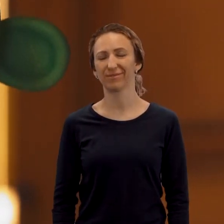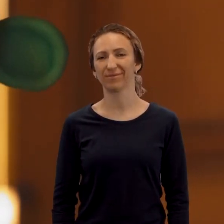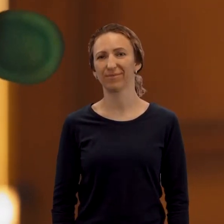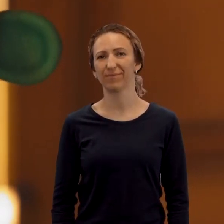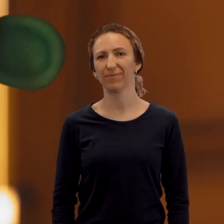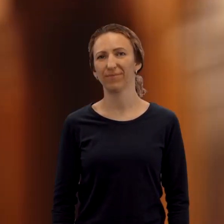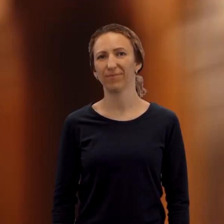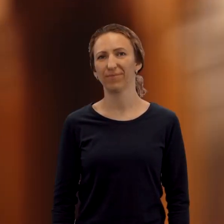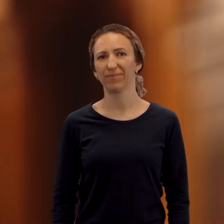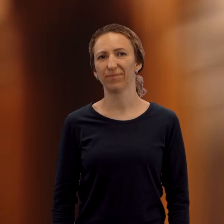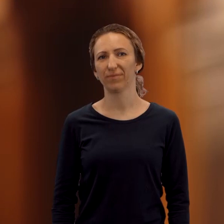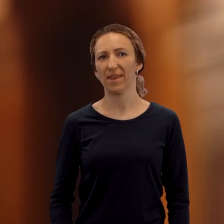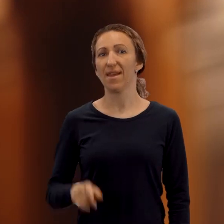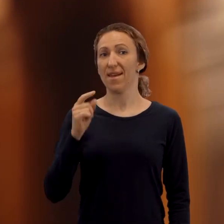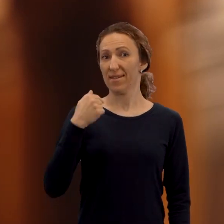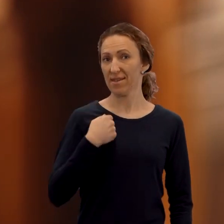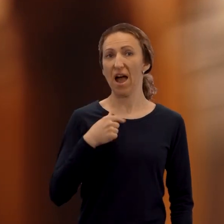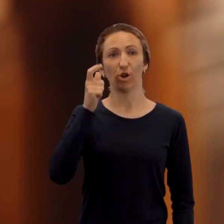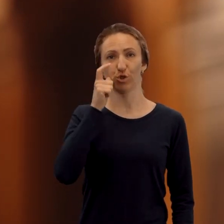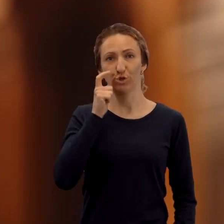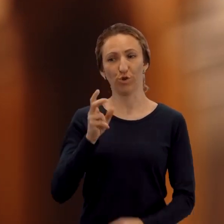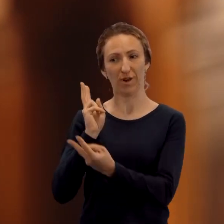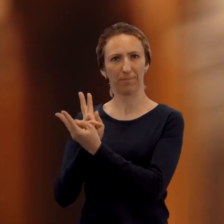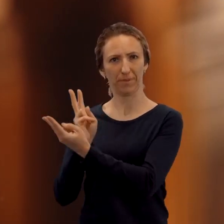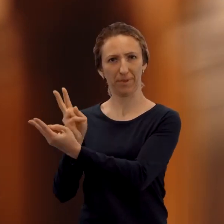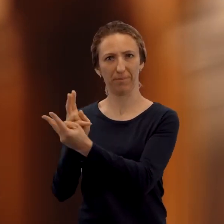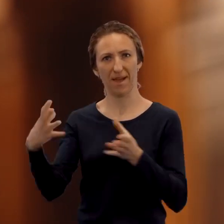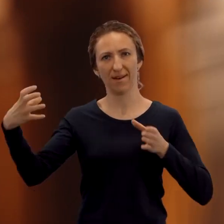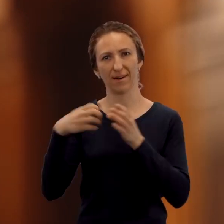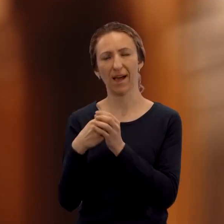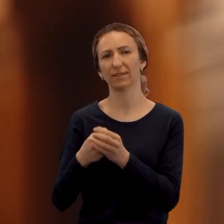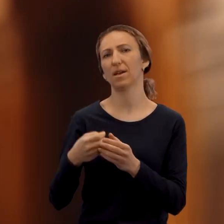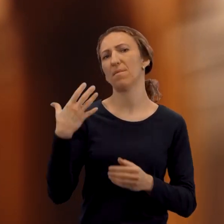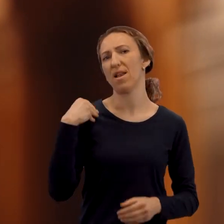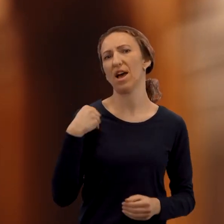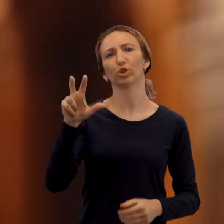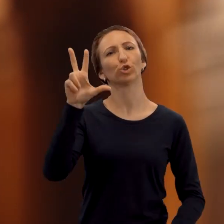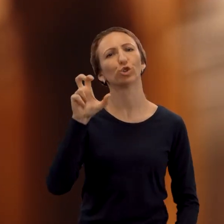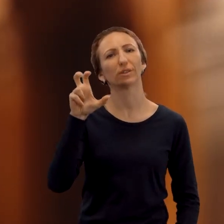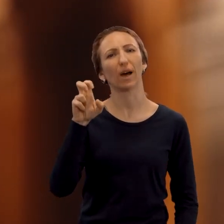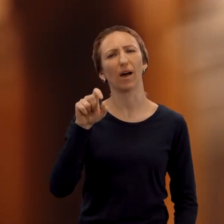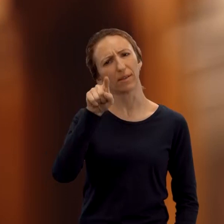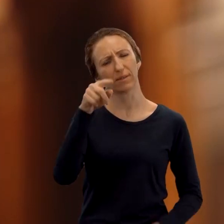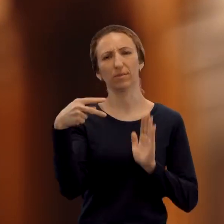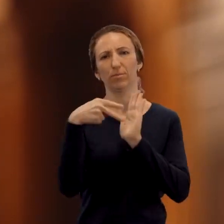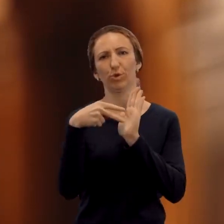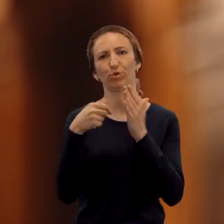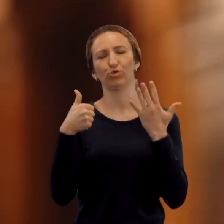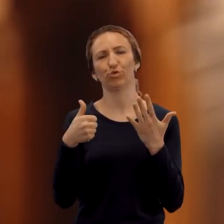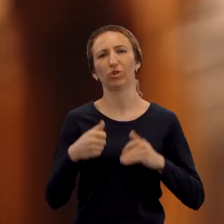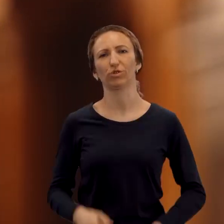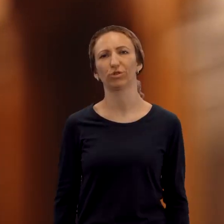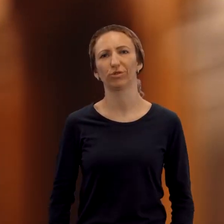masz już sto lat? Trefliku Wszystkie sobowtóry i ja miałyśmy razem trzysta lat